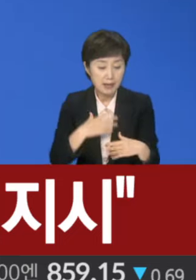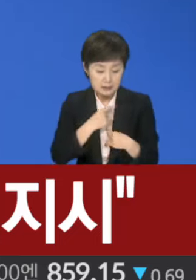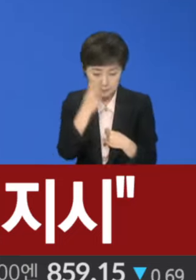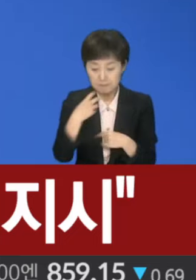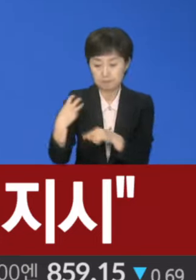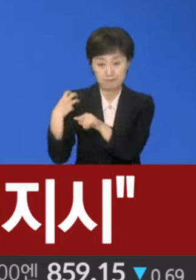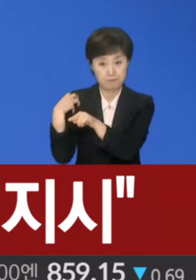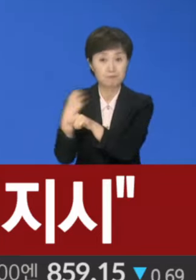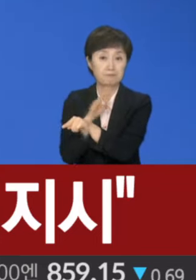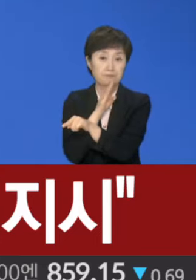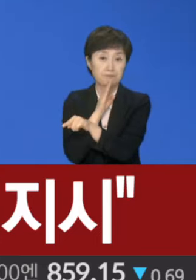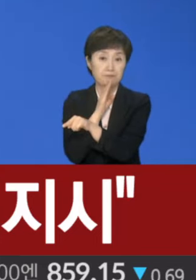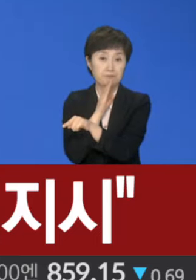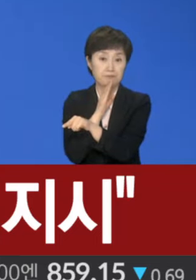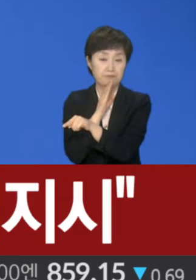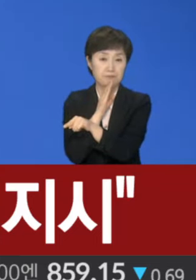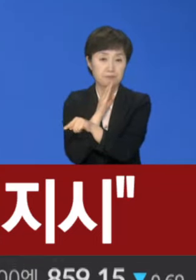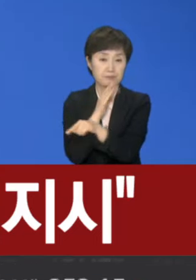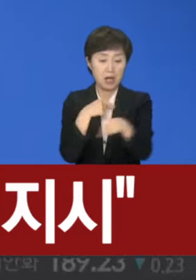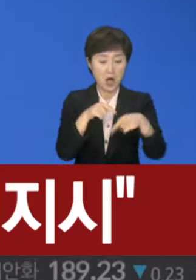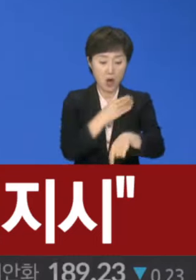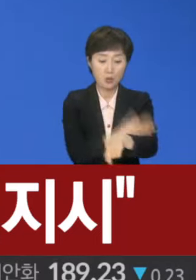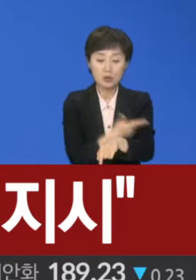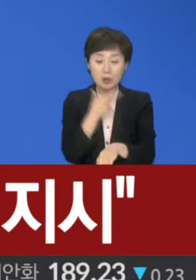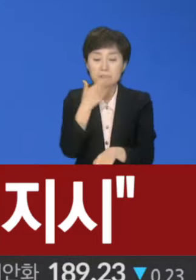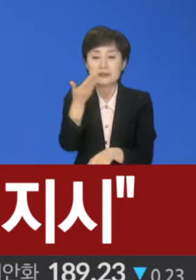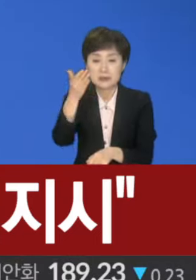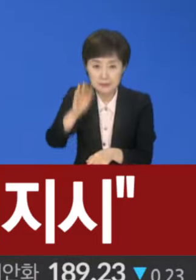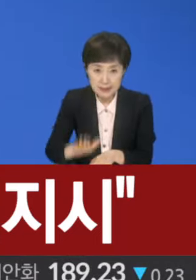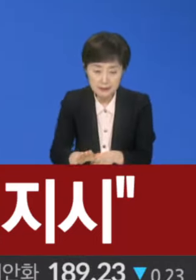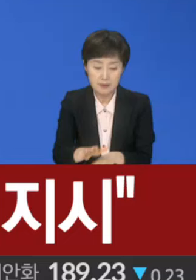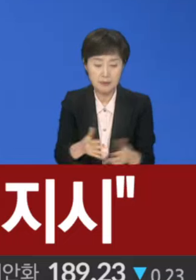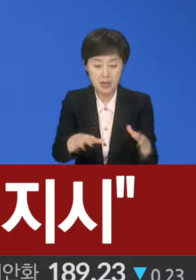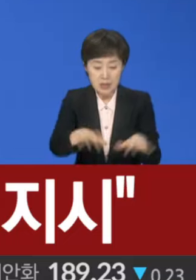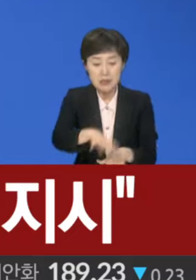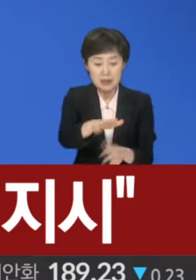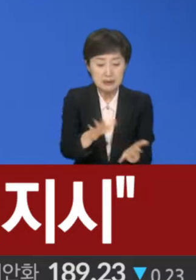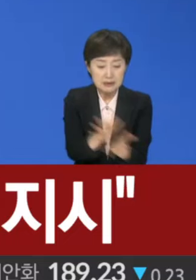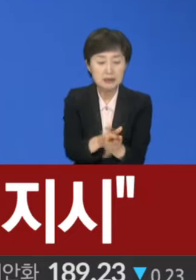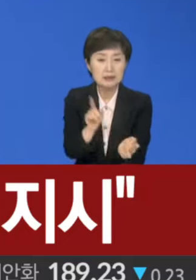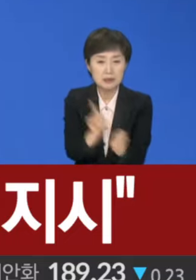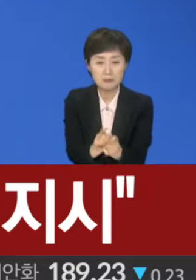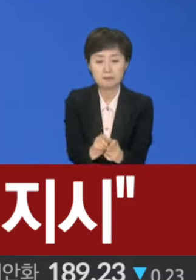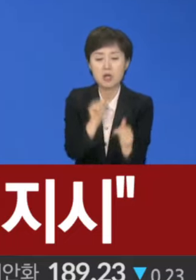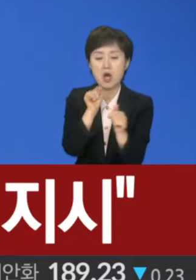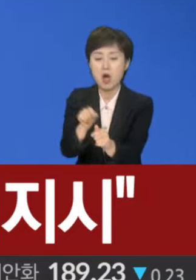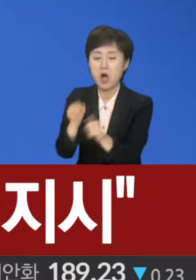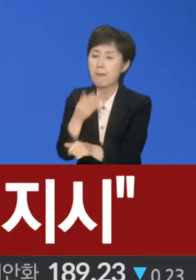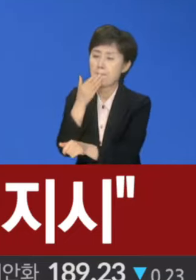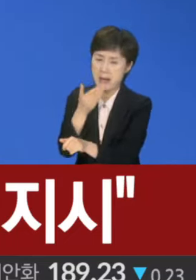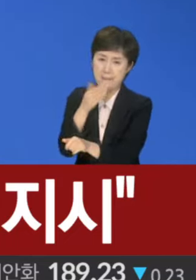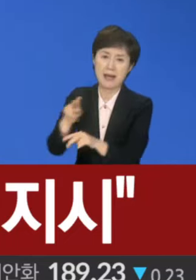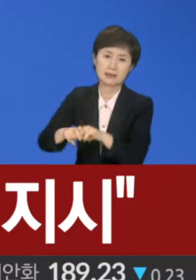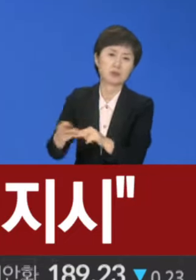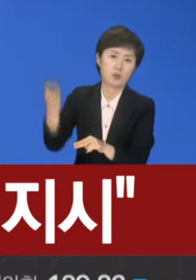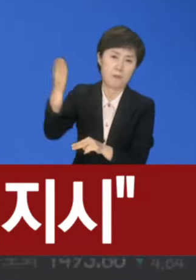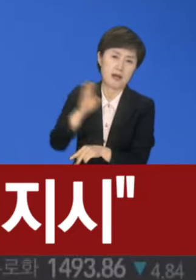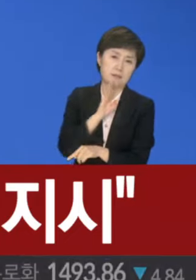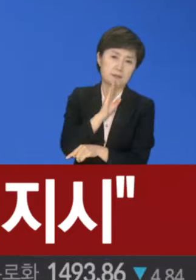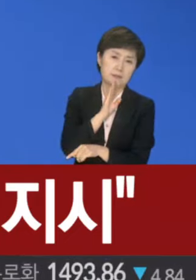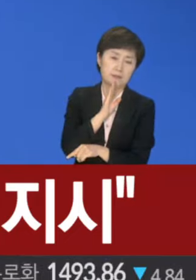총괄하며 비록 작전 통제권이 없다 하더라도 실제 작전 현장에서 실질적 영향력 행사가 가능한 위치에